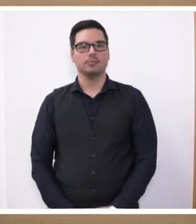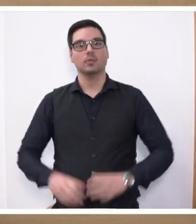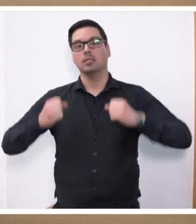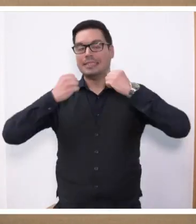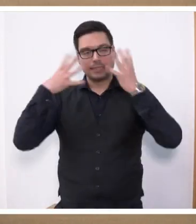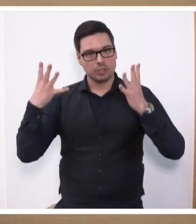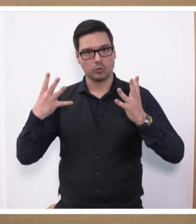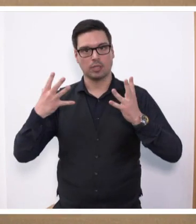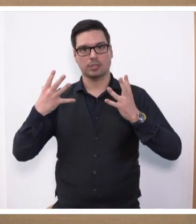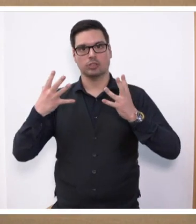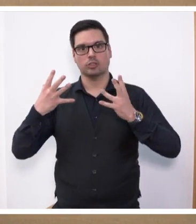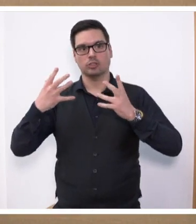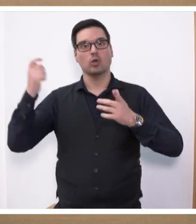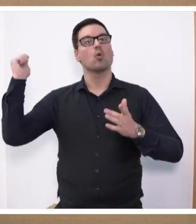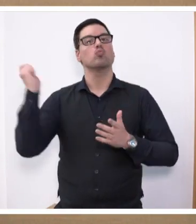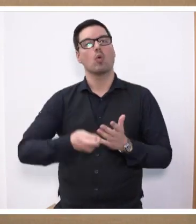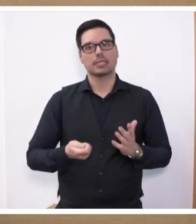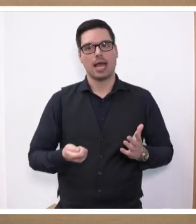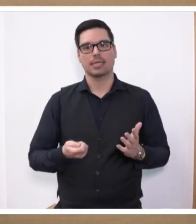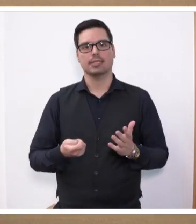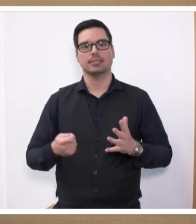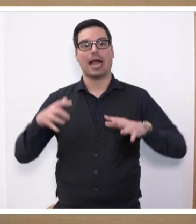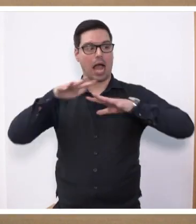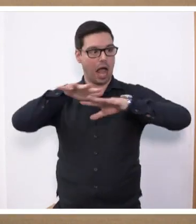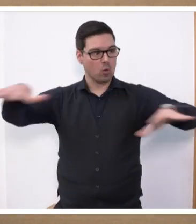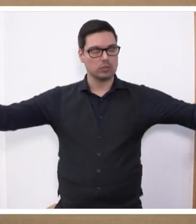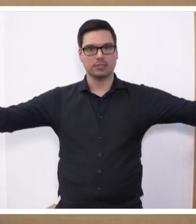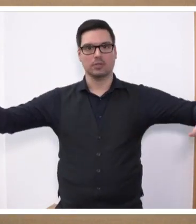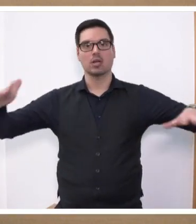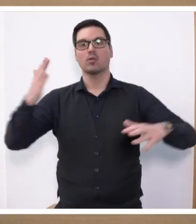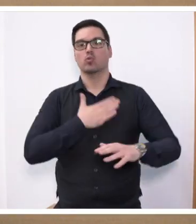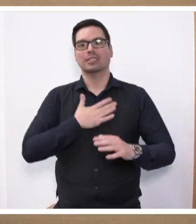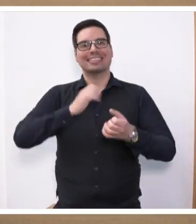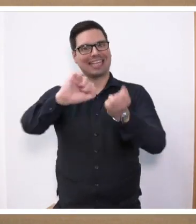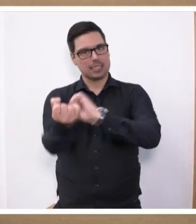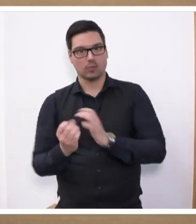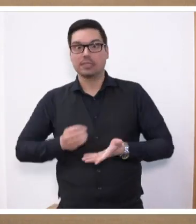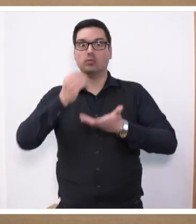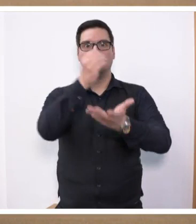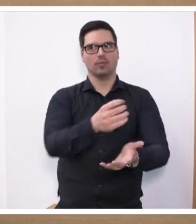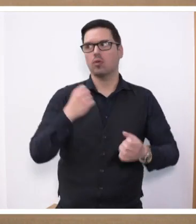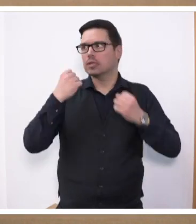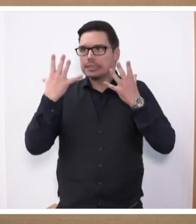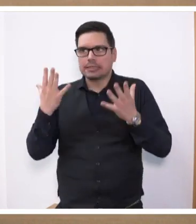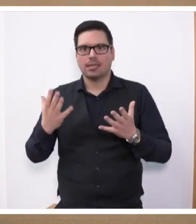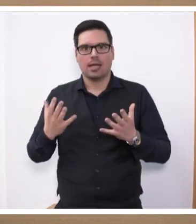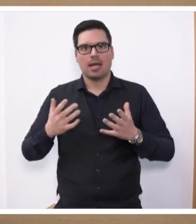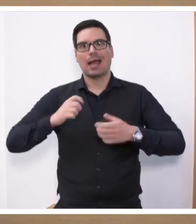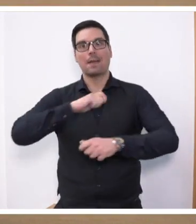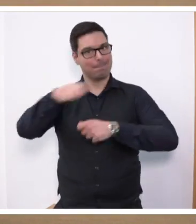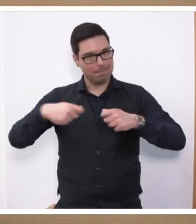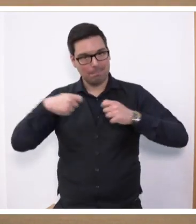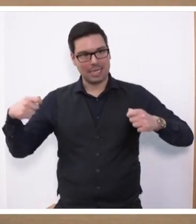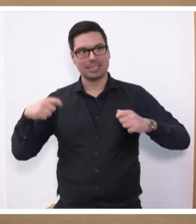Natürlich hat das Urteil, und das ist auch schon angeklungen, Auswirkungen auch auf unseren Transformationsfonds. Es geht darum, das Paket nun auch